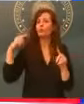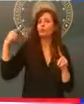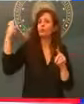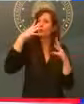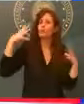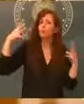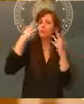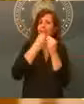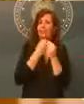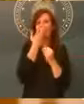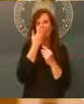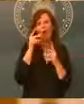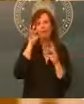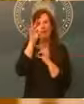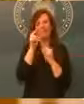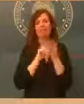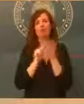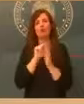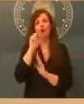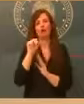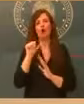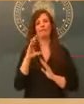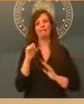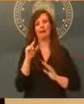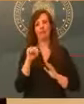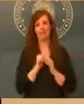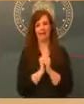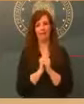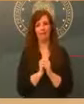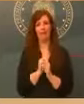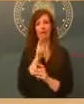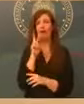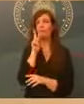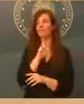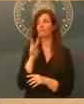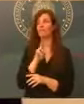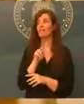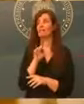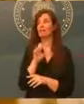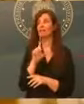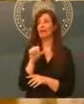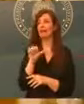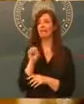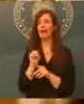Scampia grazie Virginia della Sala del Fatto Quotidiano prego